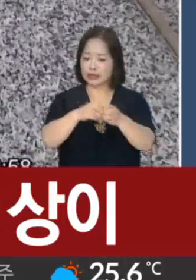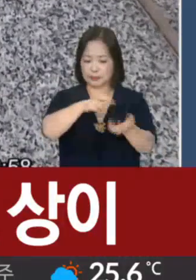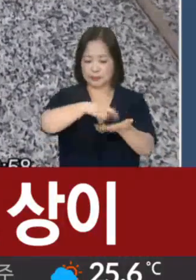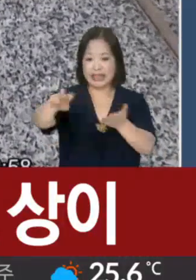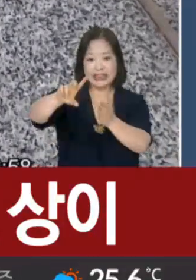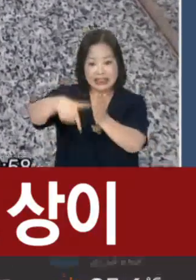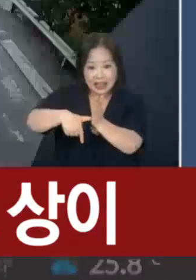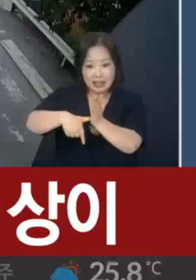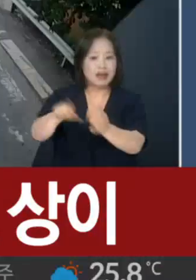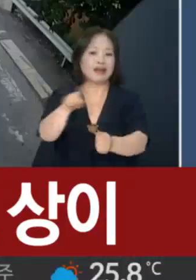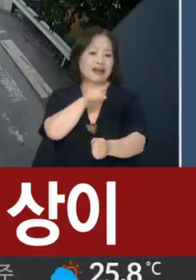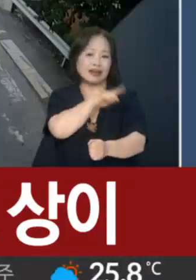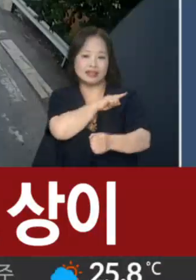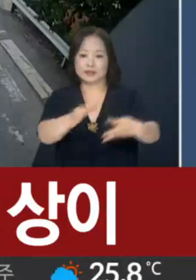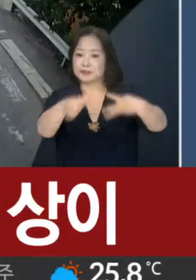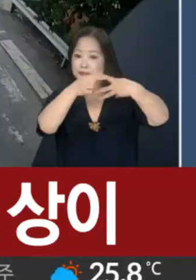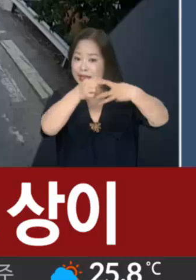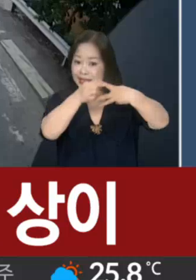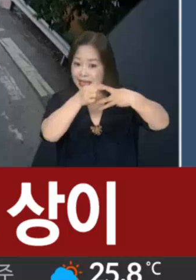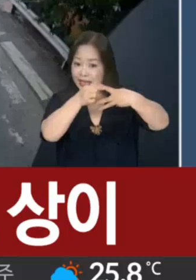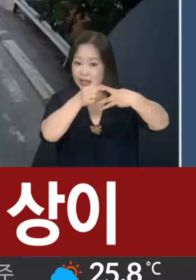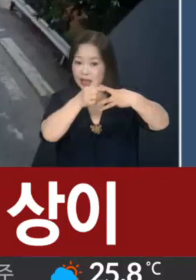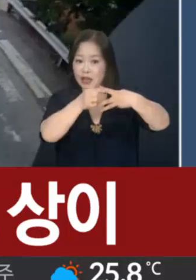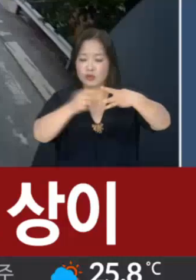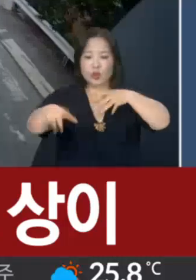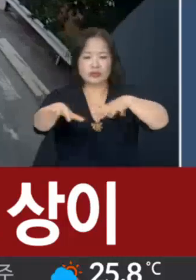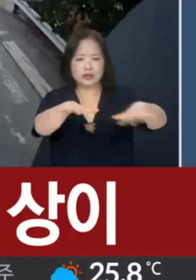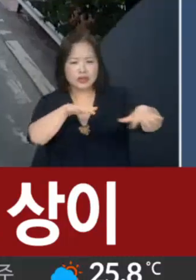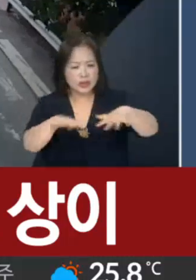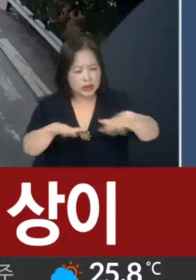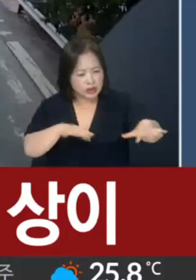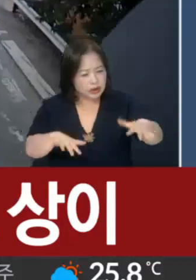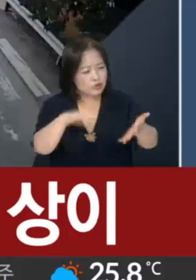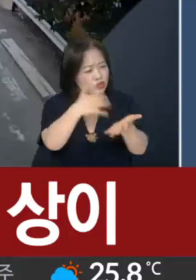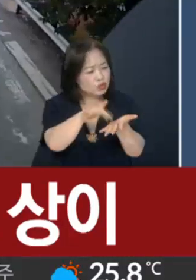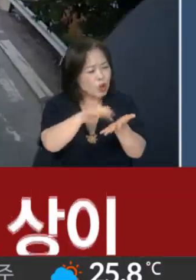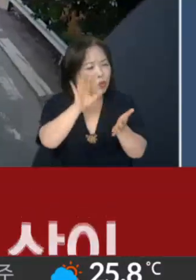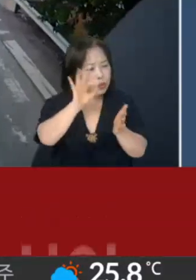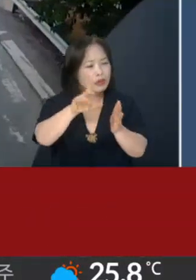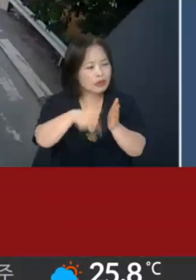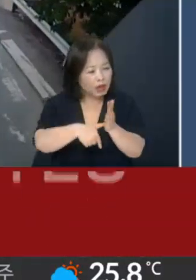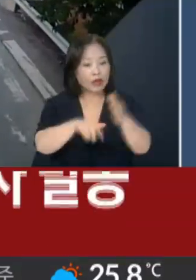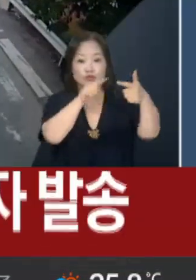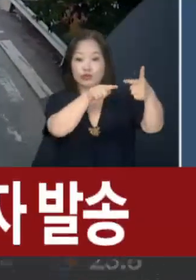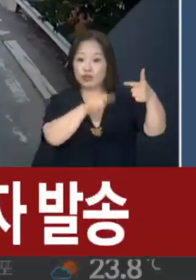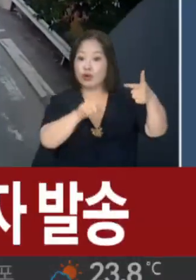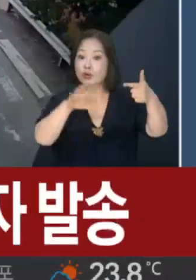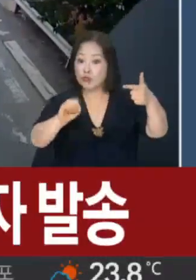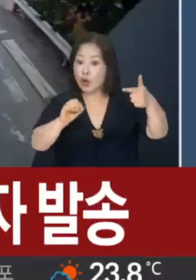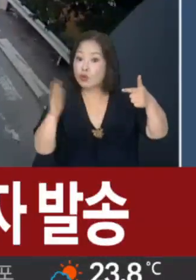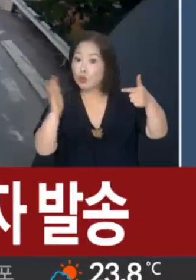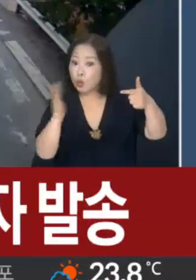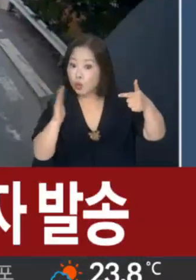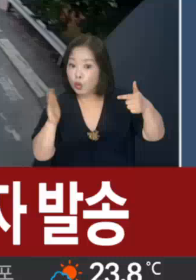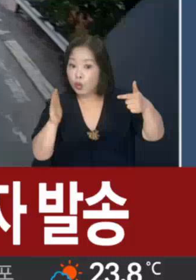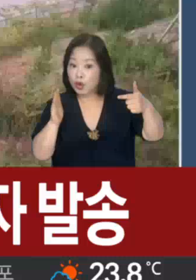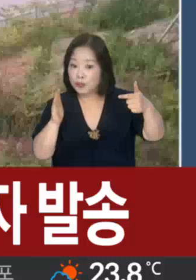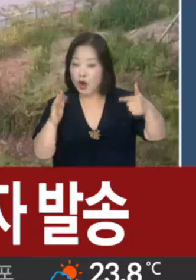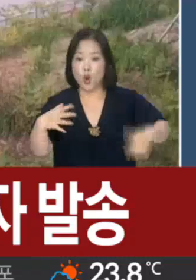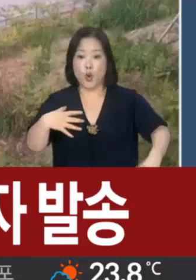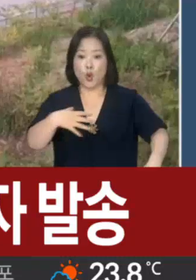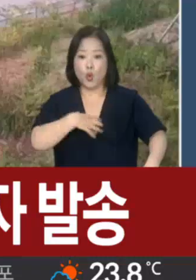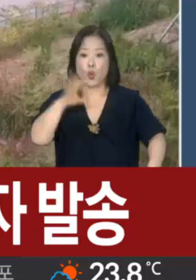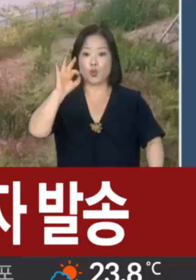이제 가장 높은 단계의 수치고요. 뭐 지진 뭐 규모로 따지면 6.0 이상이 되면 소위 말하는